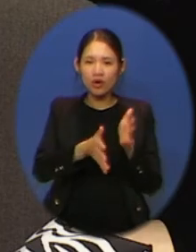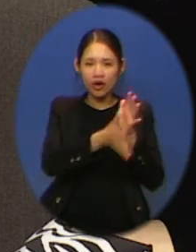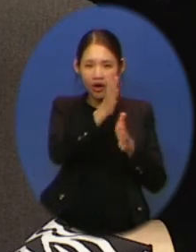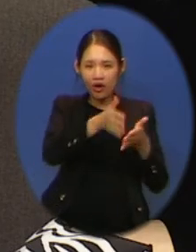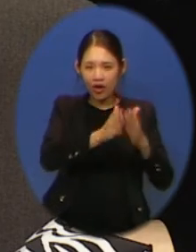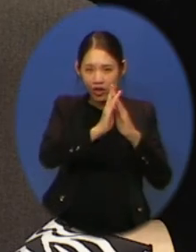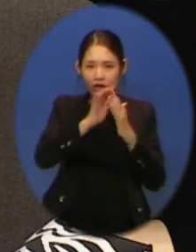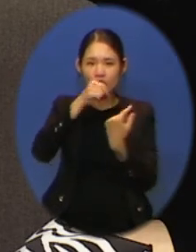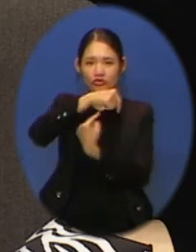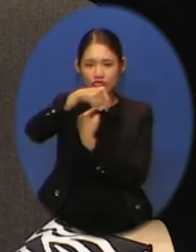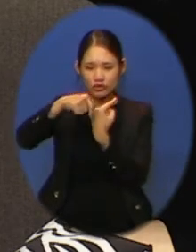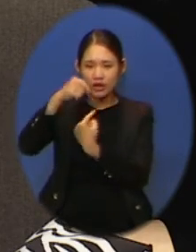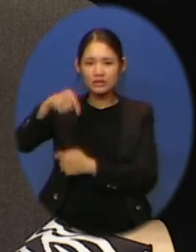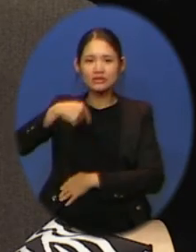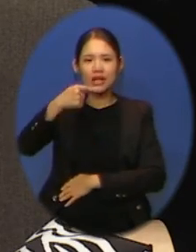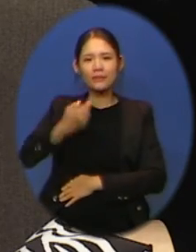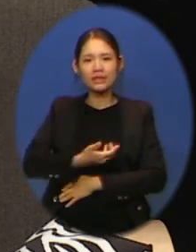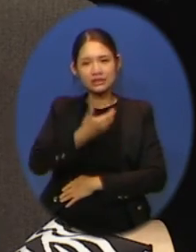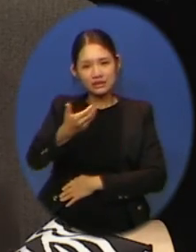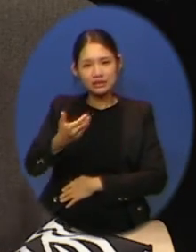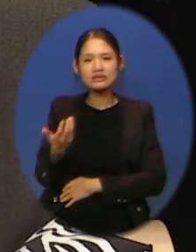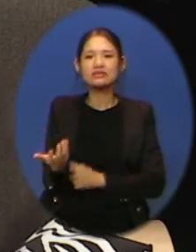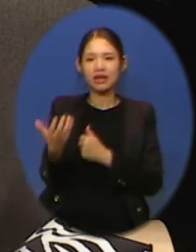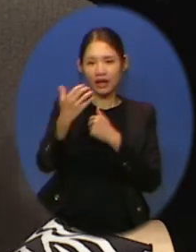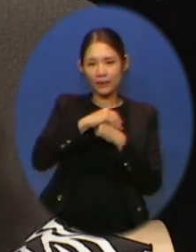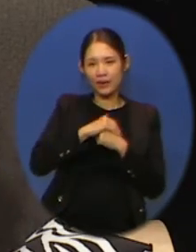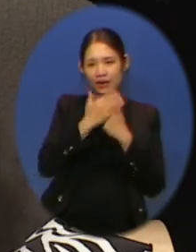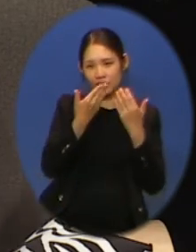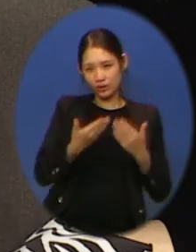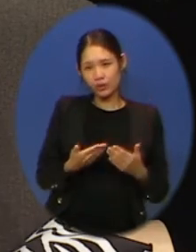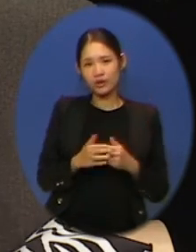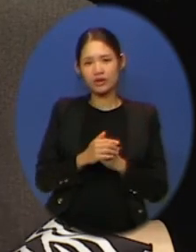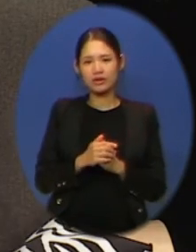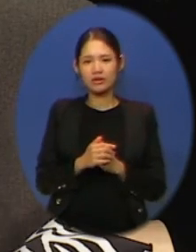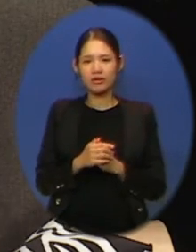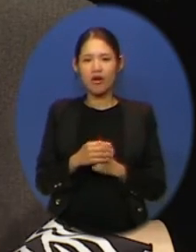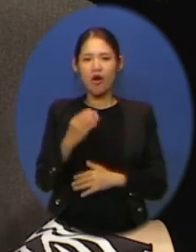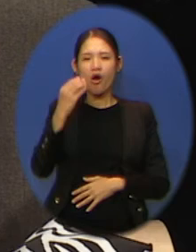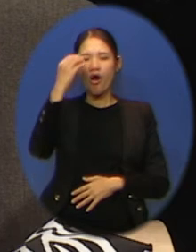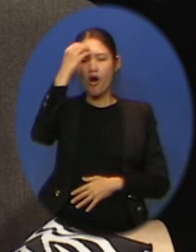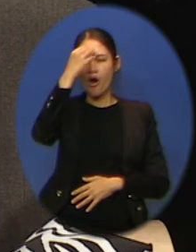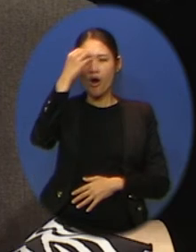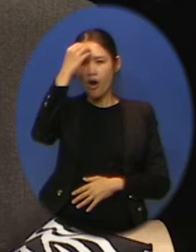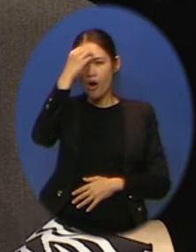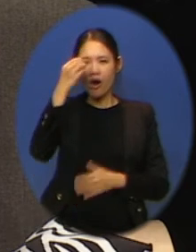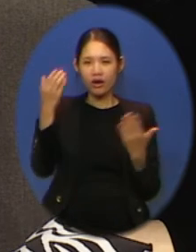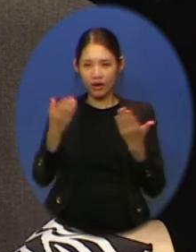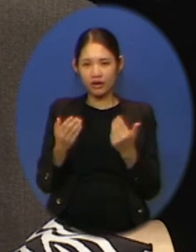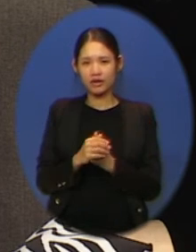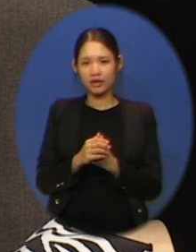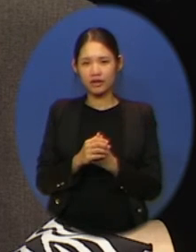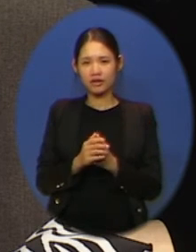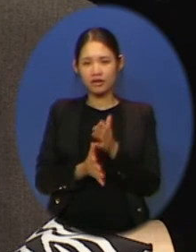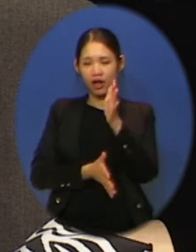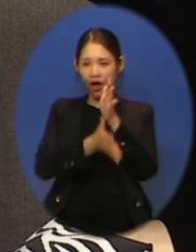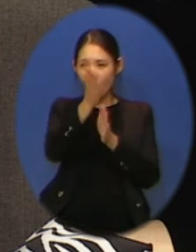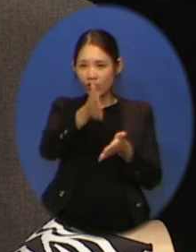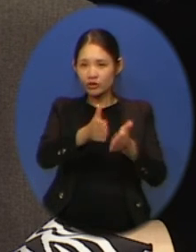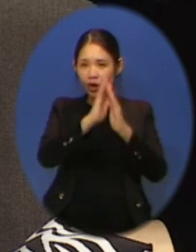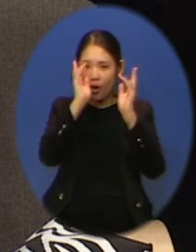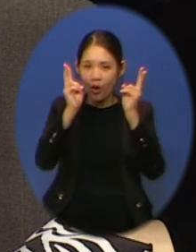Transfer. 네. 그 다음에 자기한테 돌려달라. 돌려달라. 이건 어마어마한 거. 여기는 건설업에다가